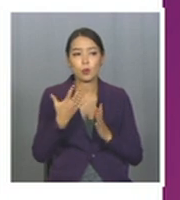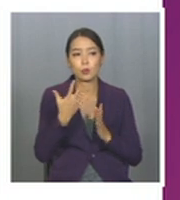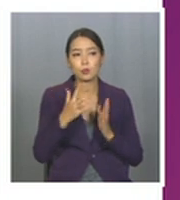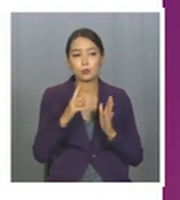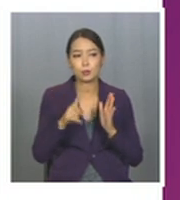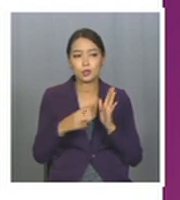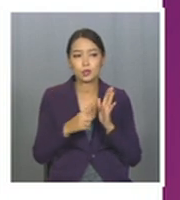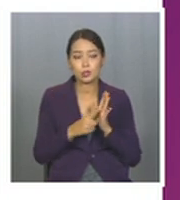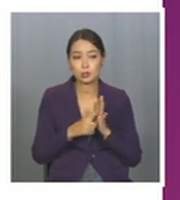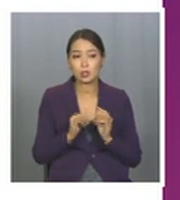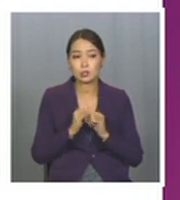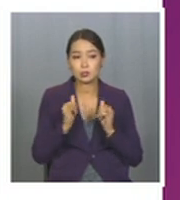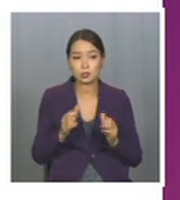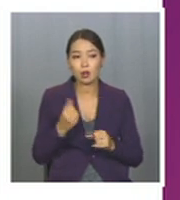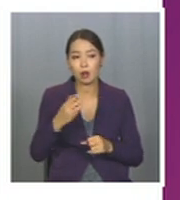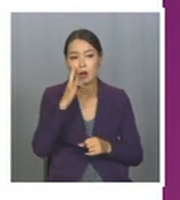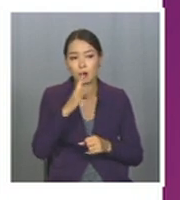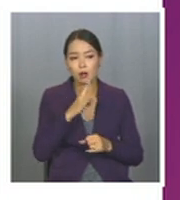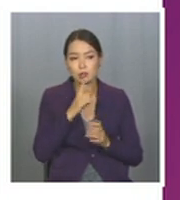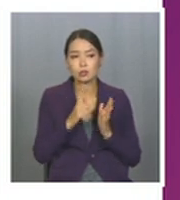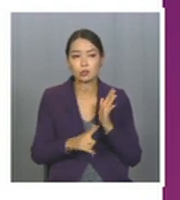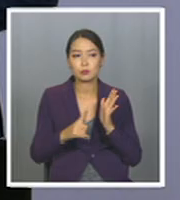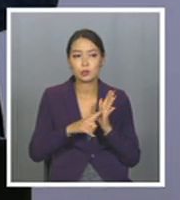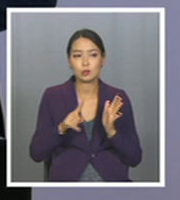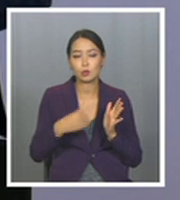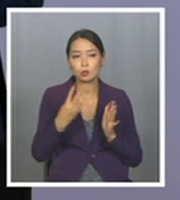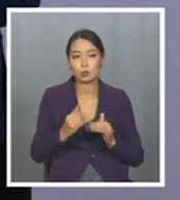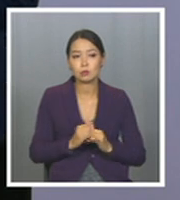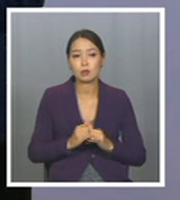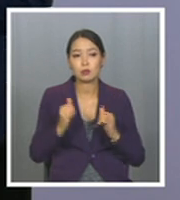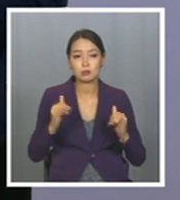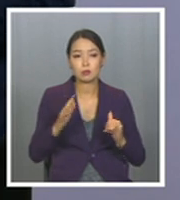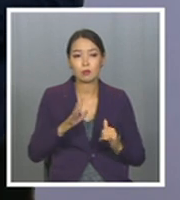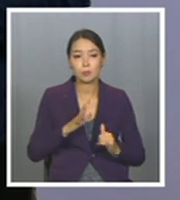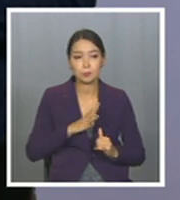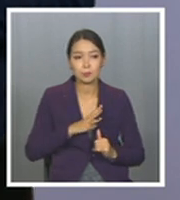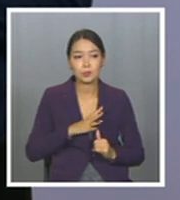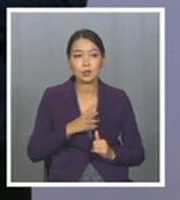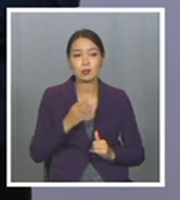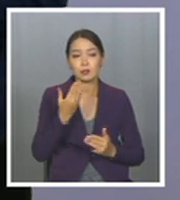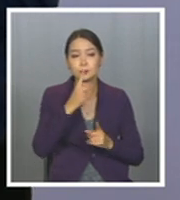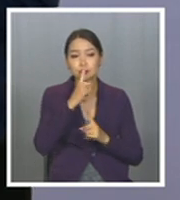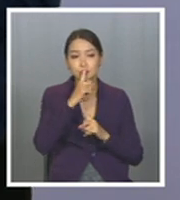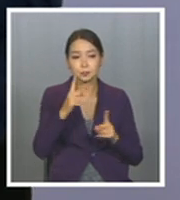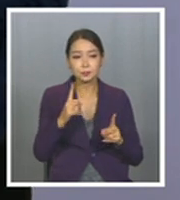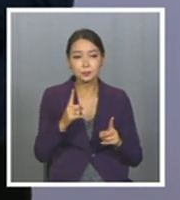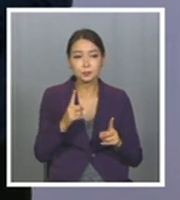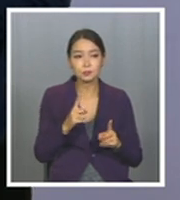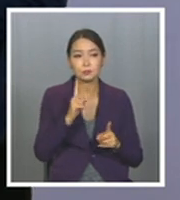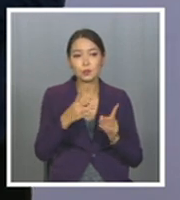артса, Қазақстанда ол 77,4 есеге ұлғайды. Және тағы бір ерекше атап өтетін жағдай,